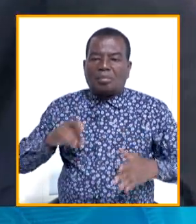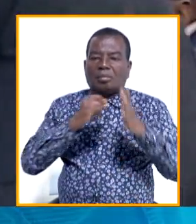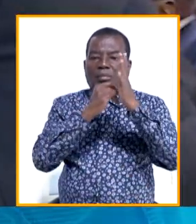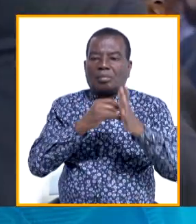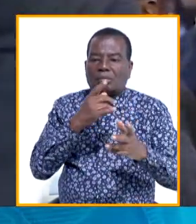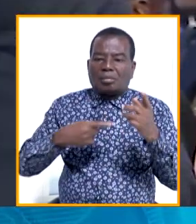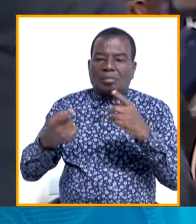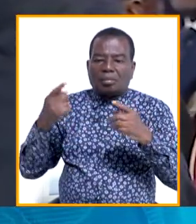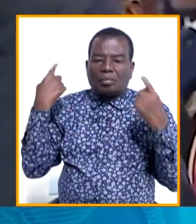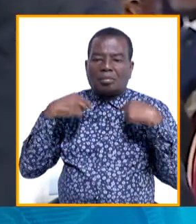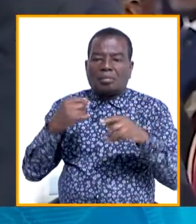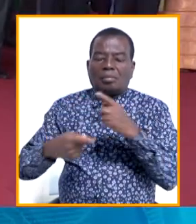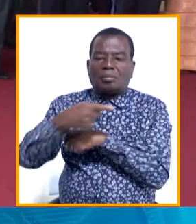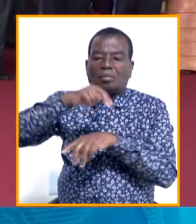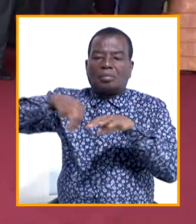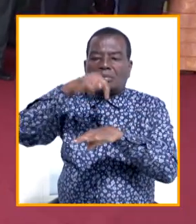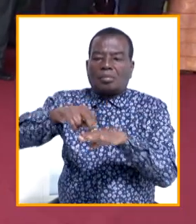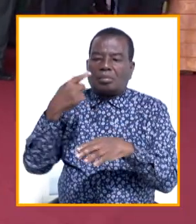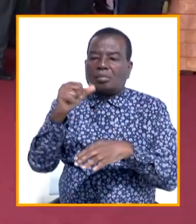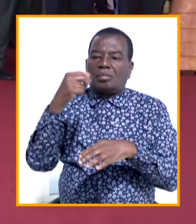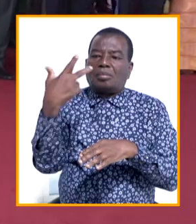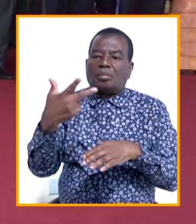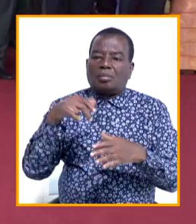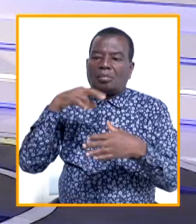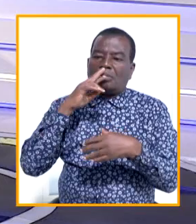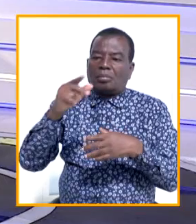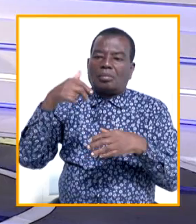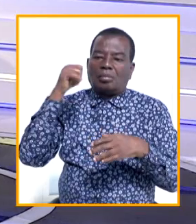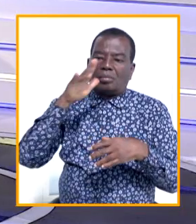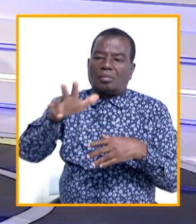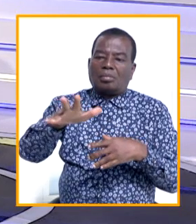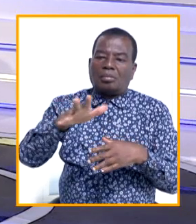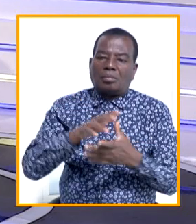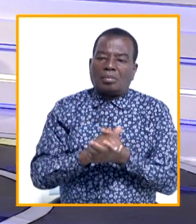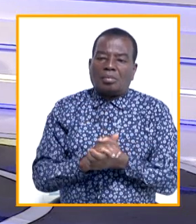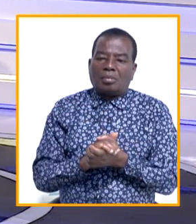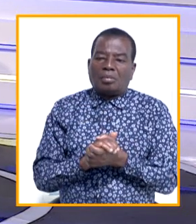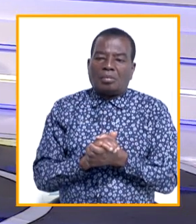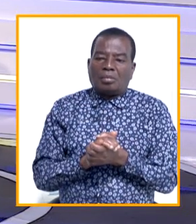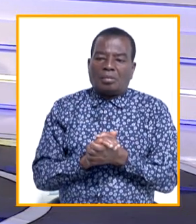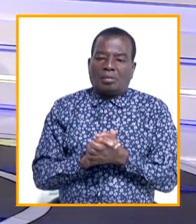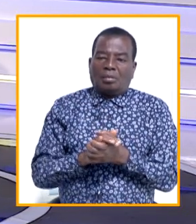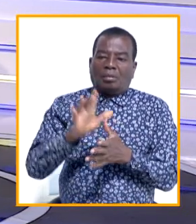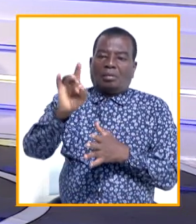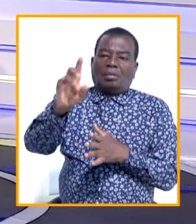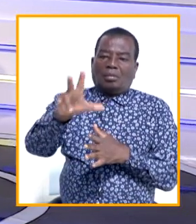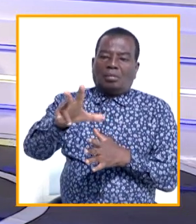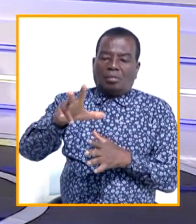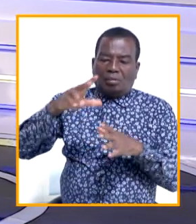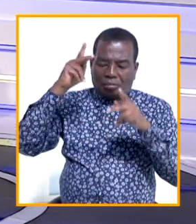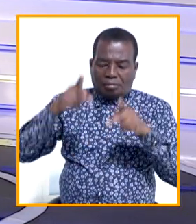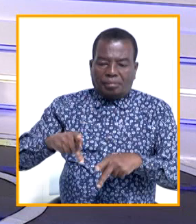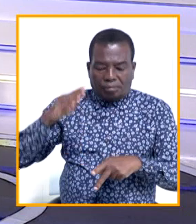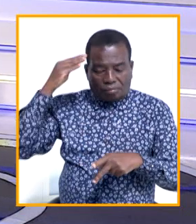lors de la Journée nationale de l'excellence 13 sont des femmes voilà 83 personnes morales et